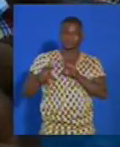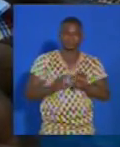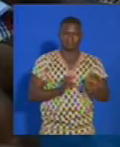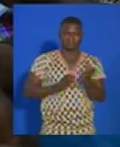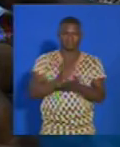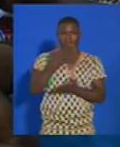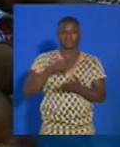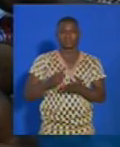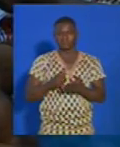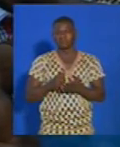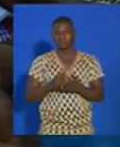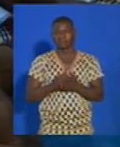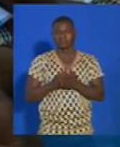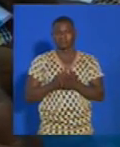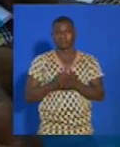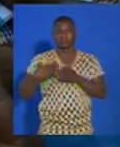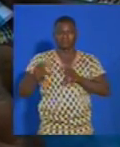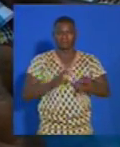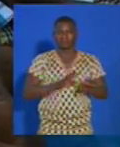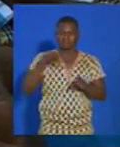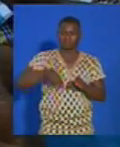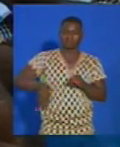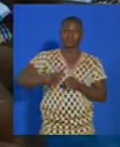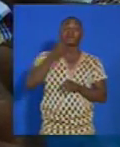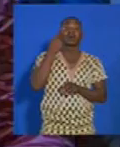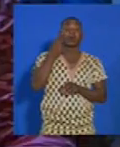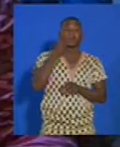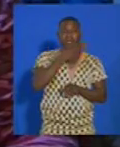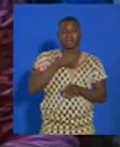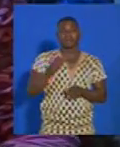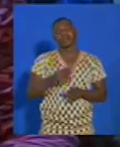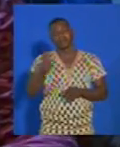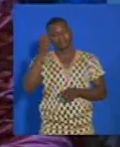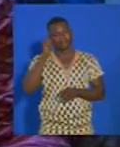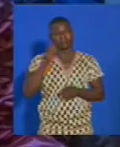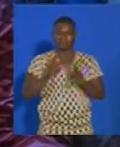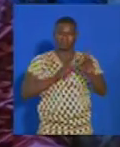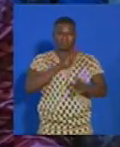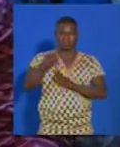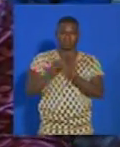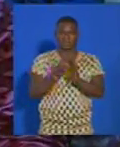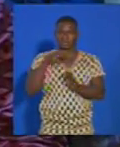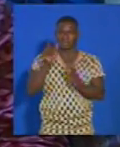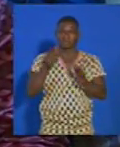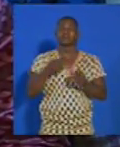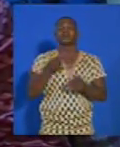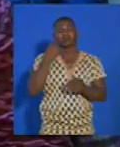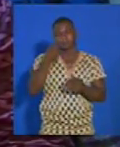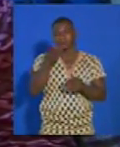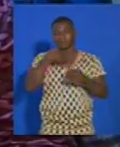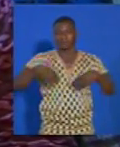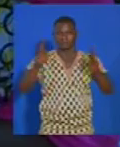des réalisations que vous pouvez constater de visu et des témoignages des populations qui ont leur vie